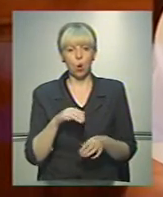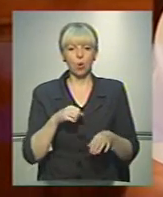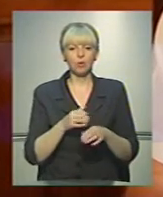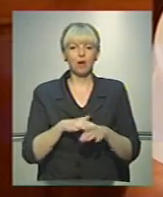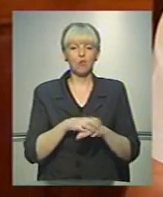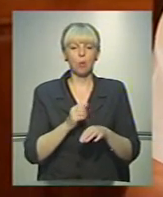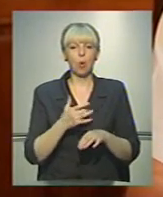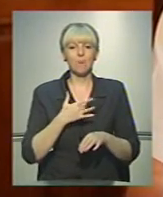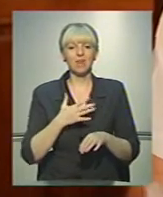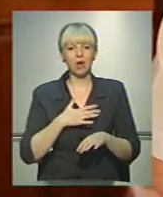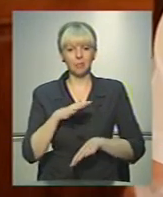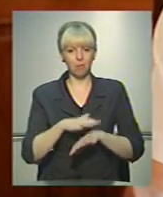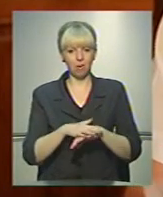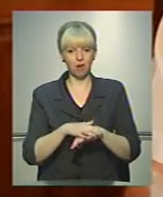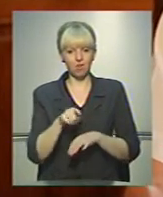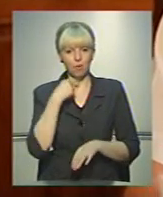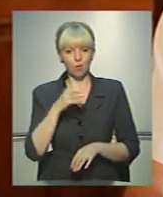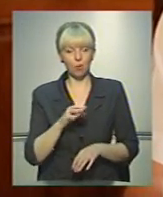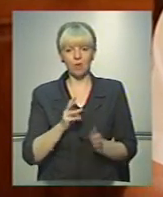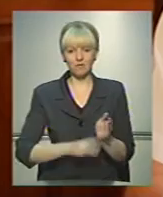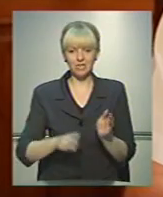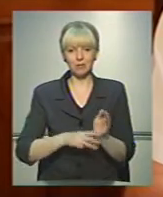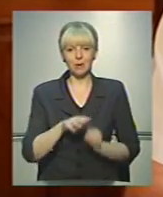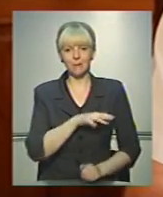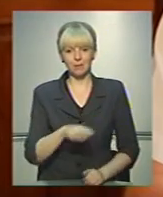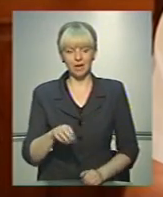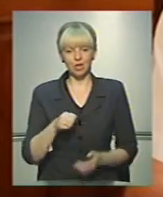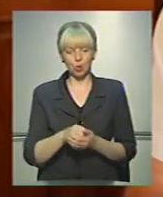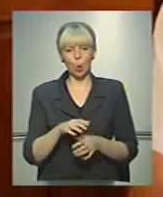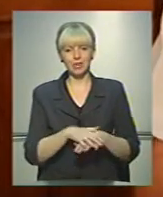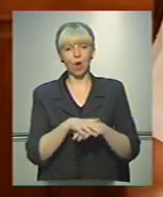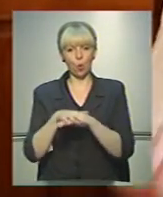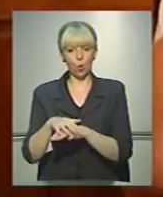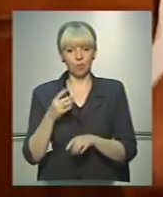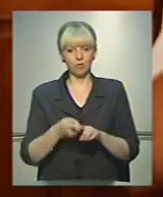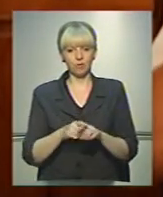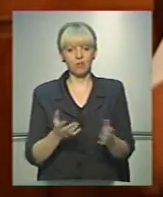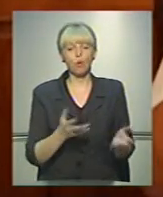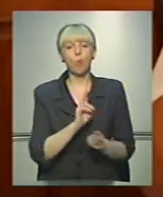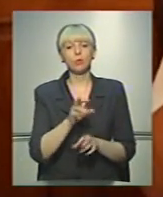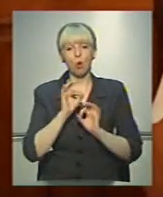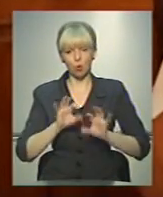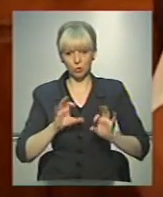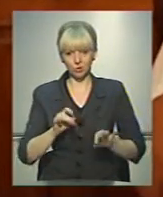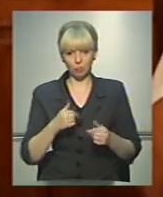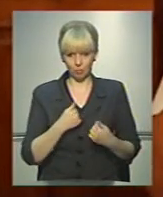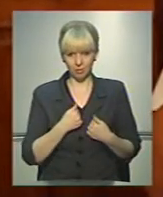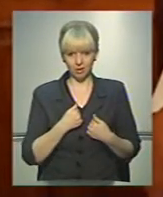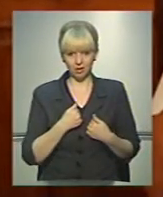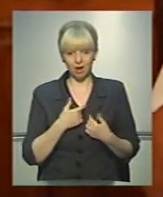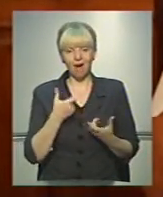по Приватбанку? Ви говорите про 80 мільйонів, що донарахували? Це ж кому можете розказувати мені, коли сьогодні,